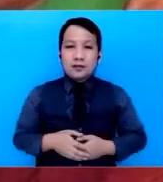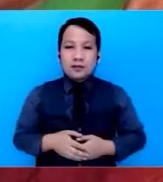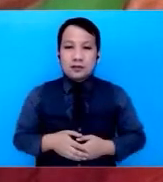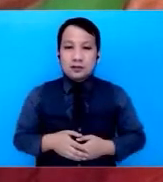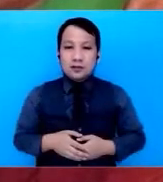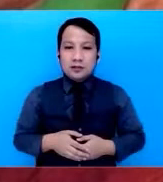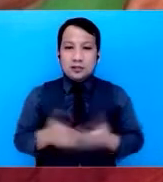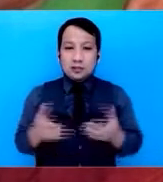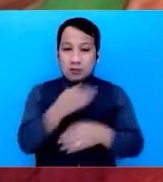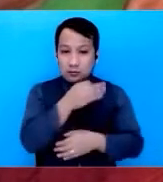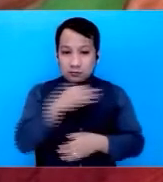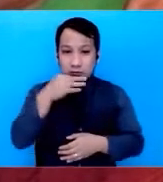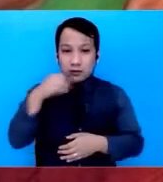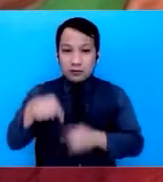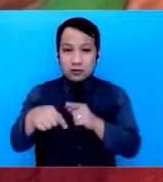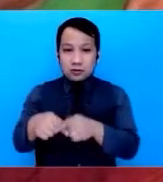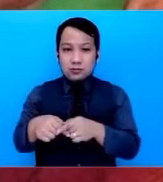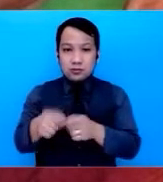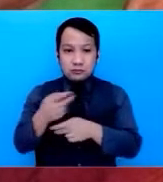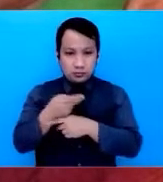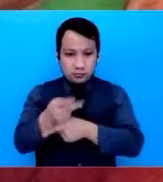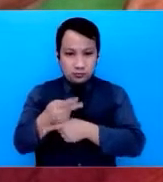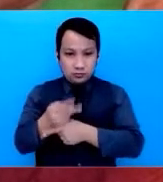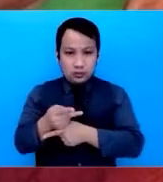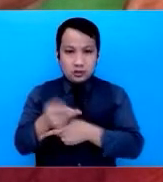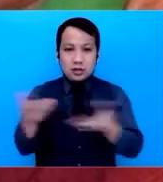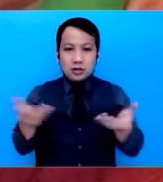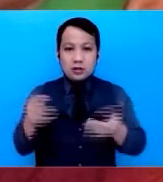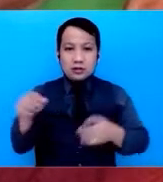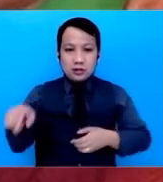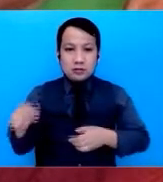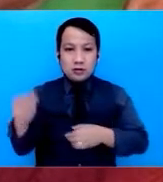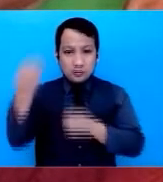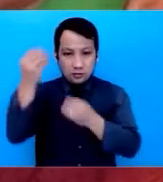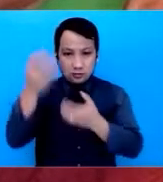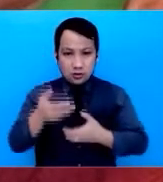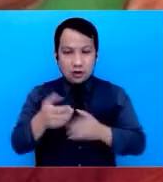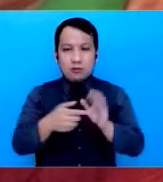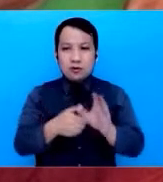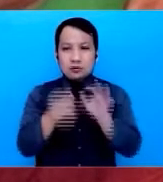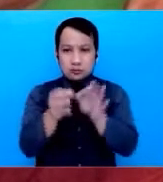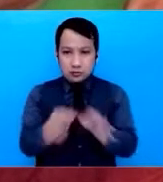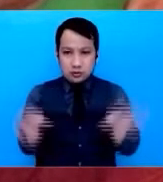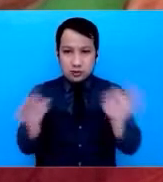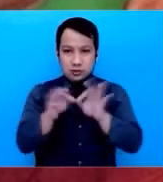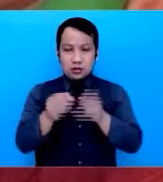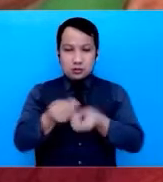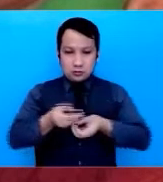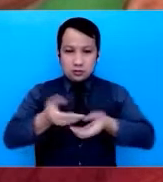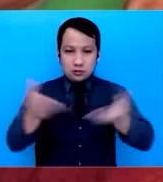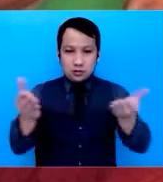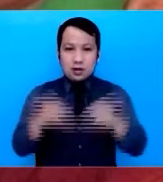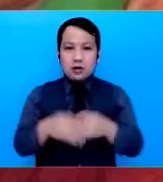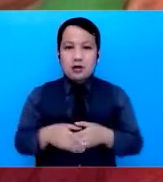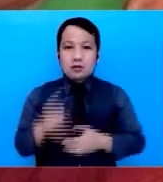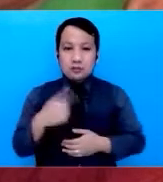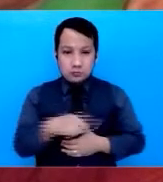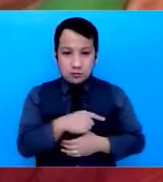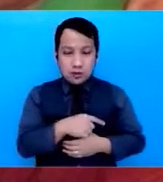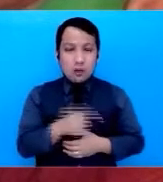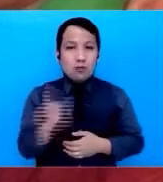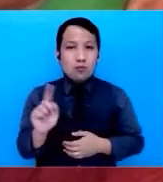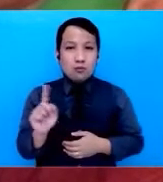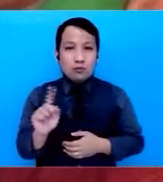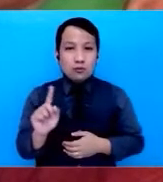magsasaka, doon po sa mga producers natin at sa ating mga importers para po ay maiwan natin, we will be able to avert